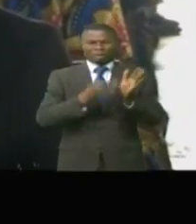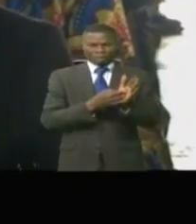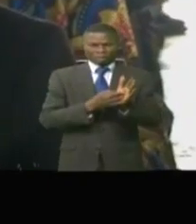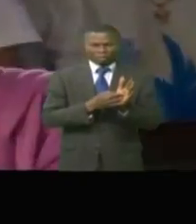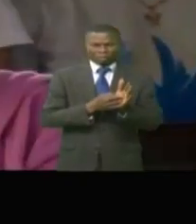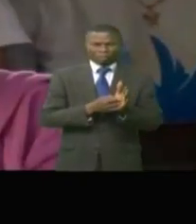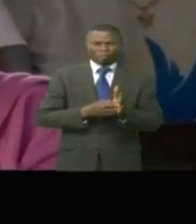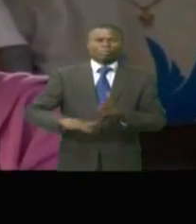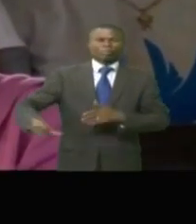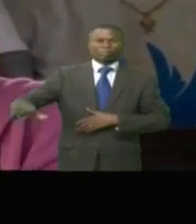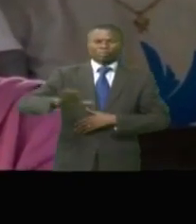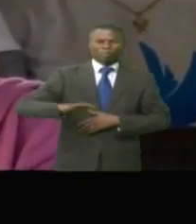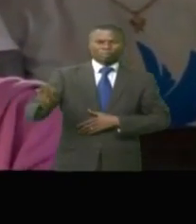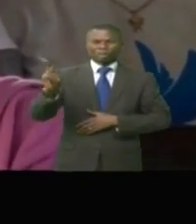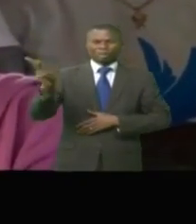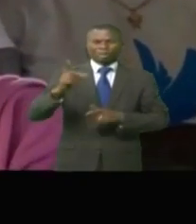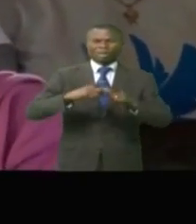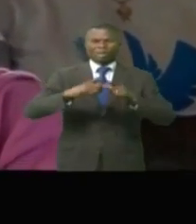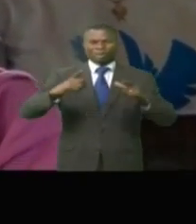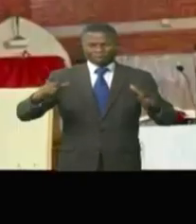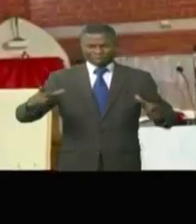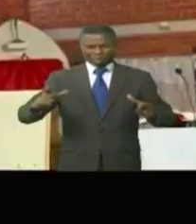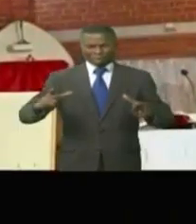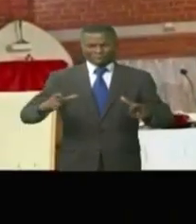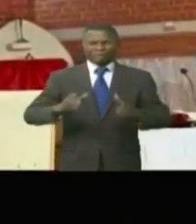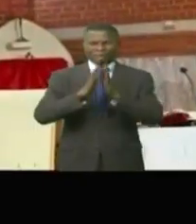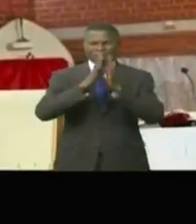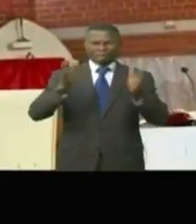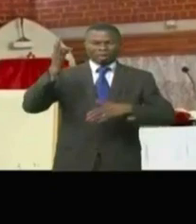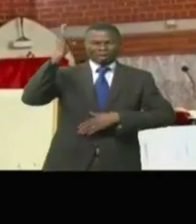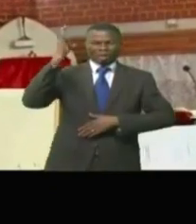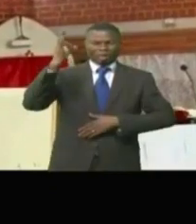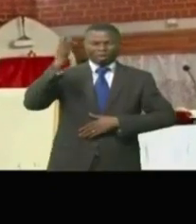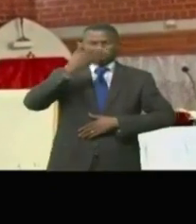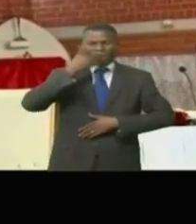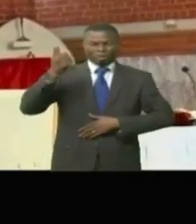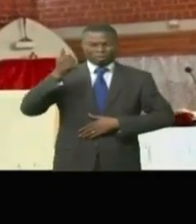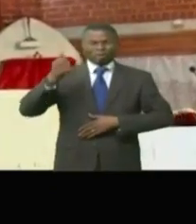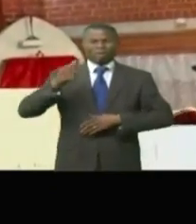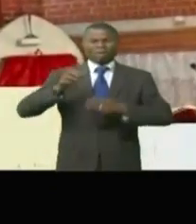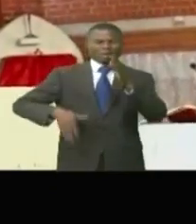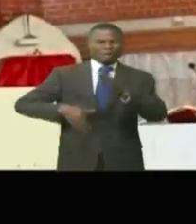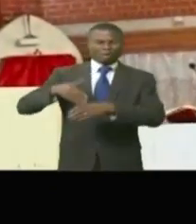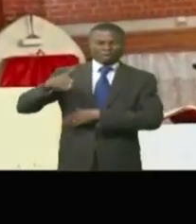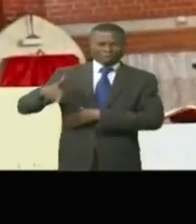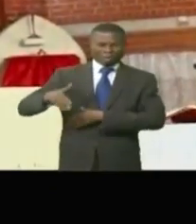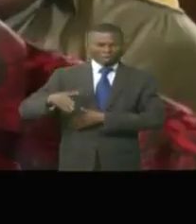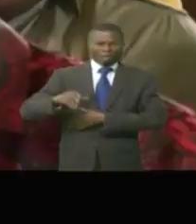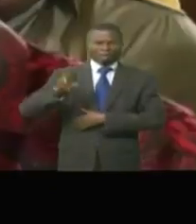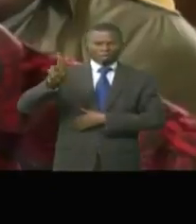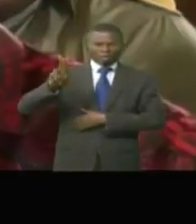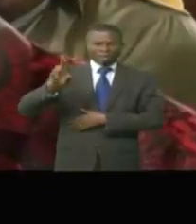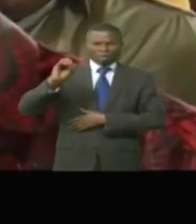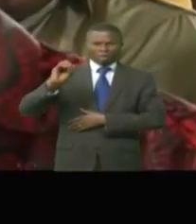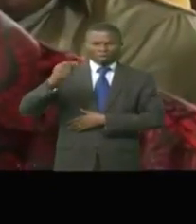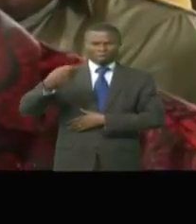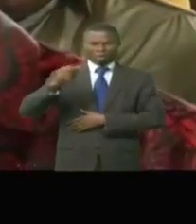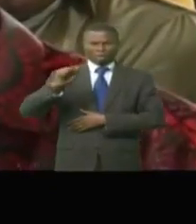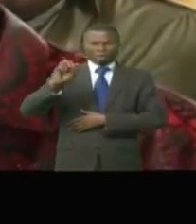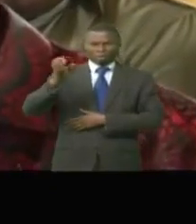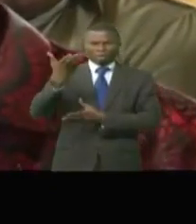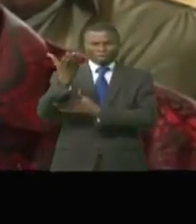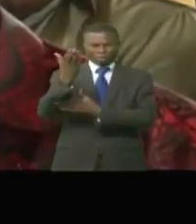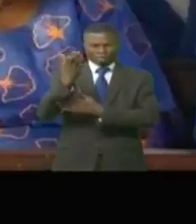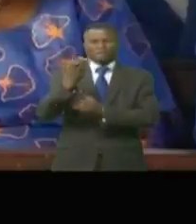toute l'étendue de l'espace Kasaï. Dans son homélie aussi implacable, le célébrant principal, l'abbé Roger Mufuta, a réclamé justice